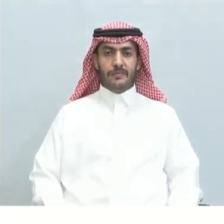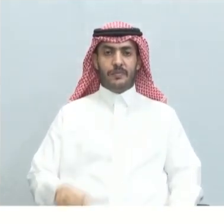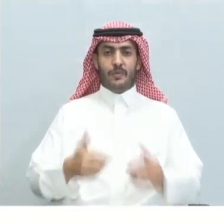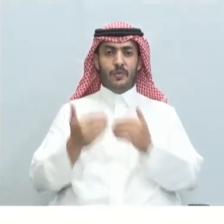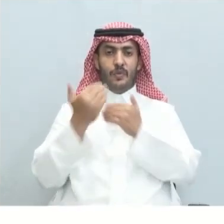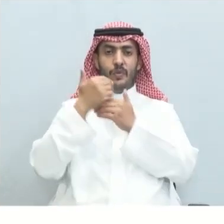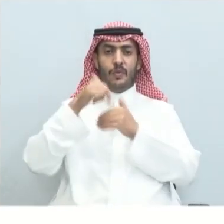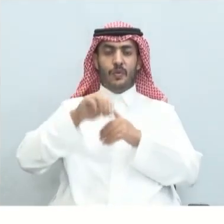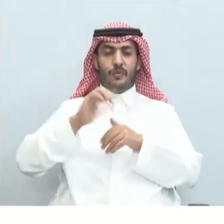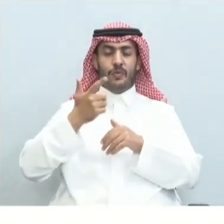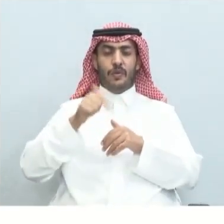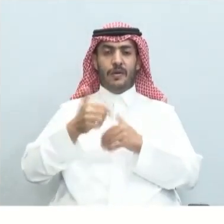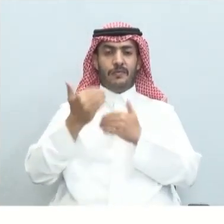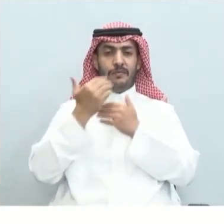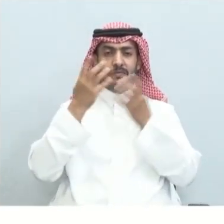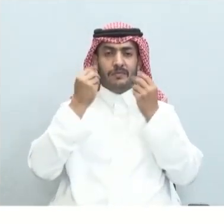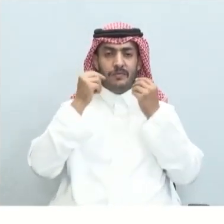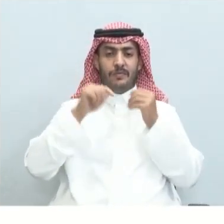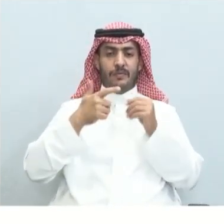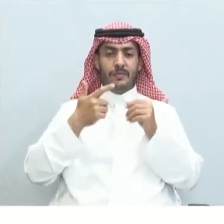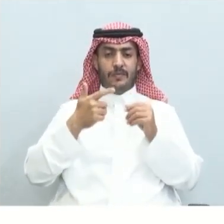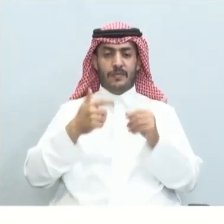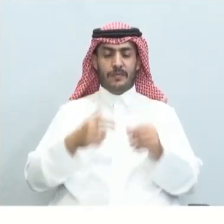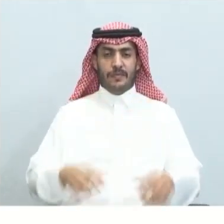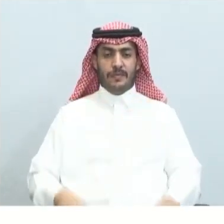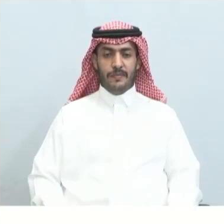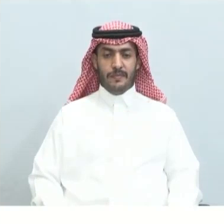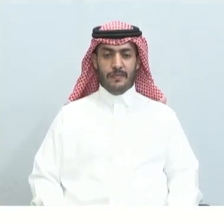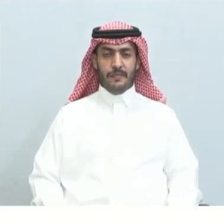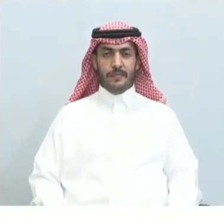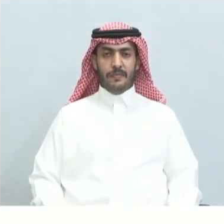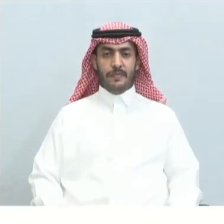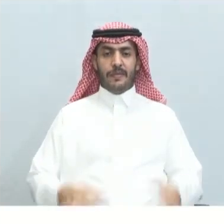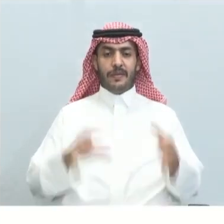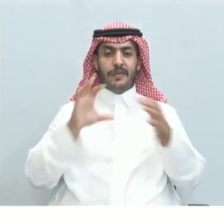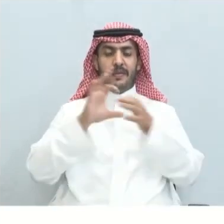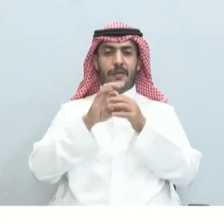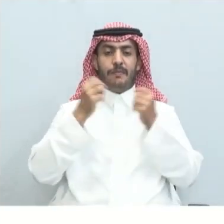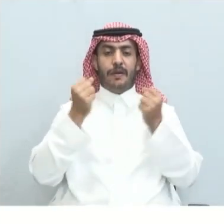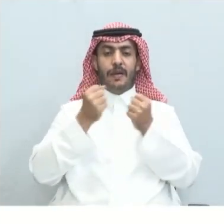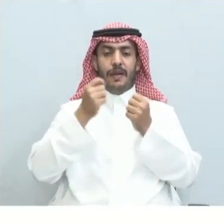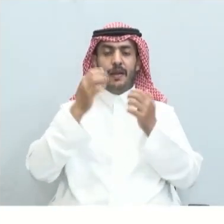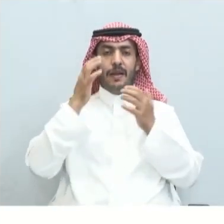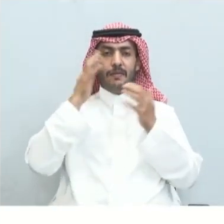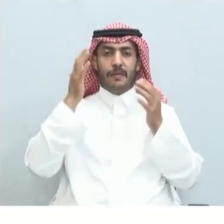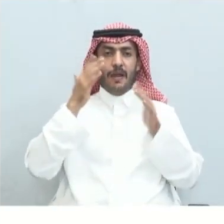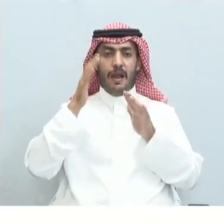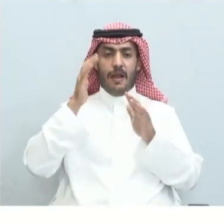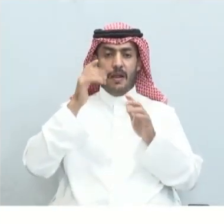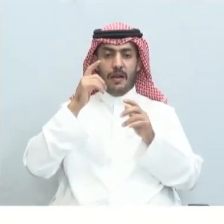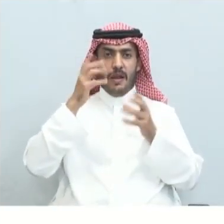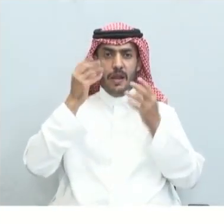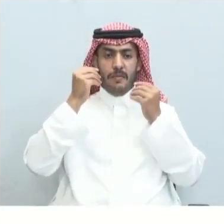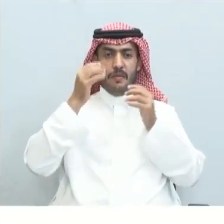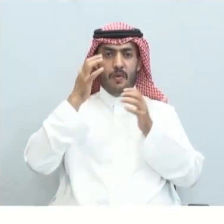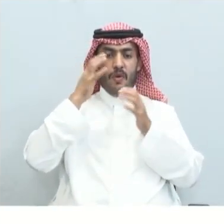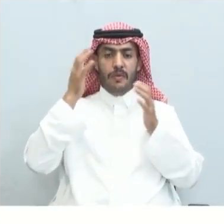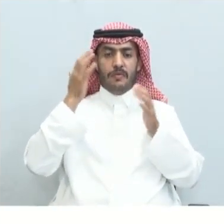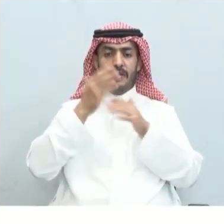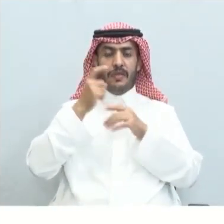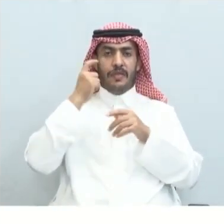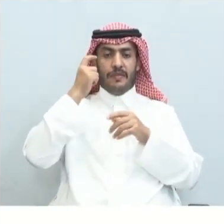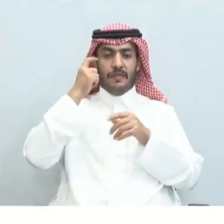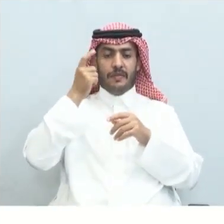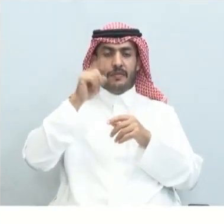اذا ماذا تعلمنا هذا اليوم تتضمن المهارات العلميه للعلماء التفكير